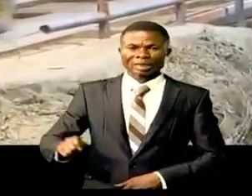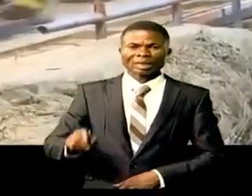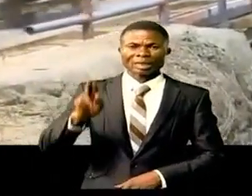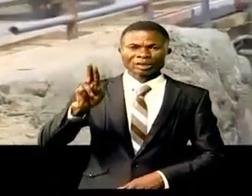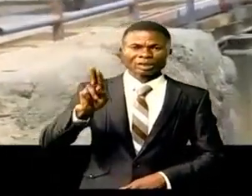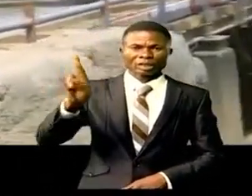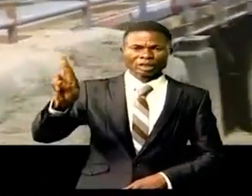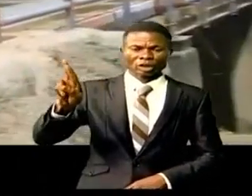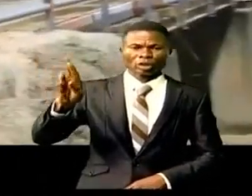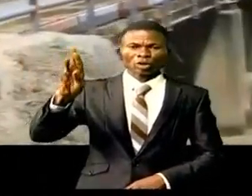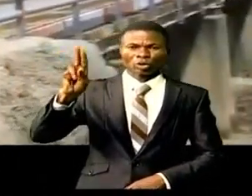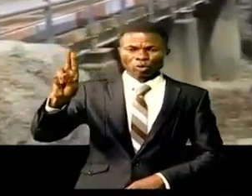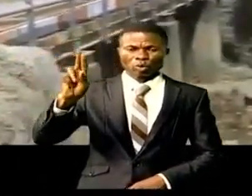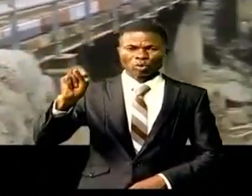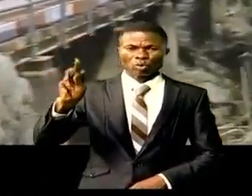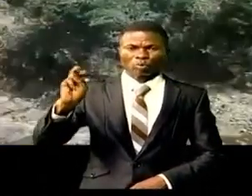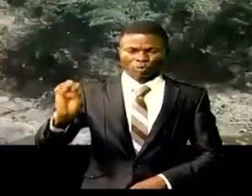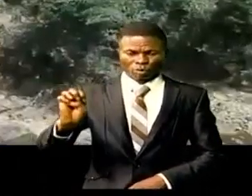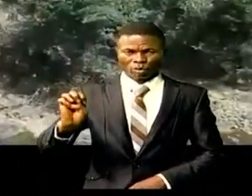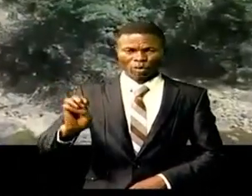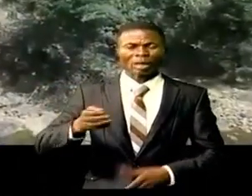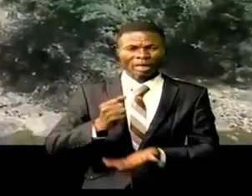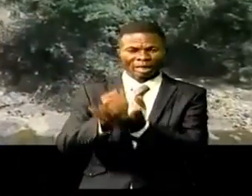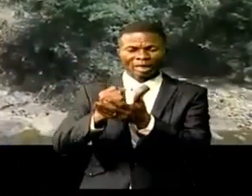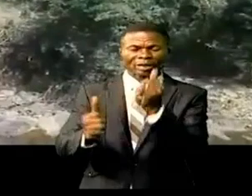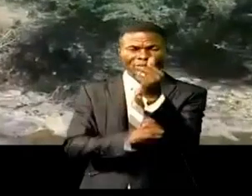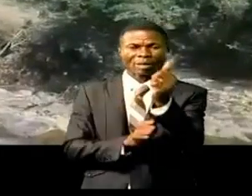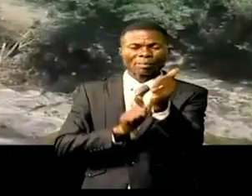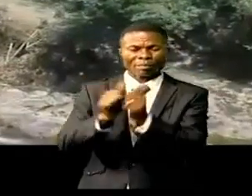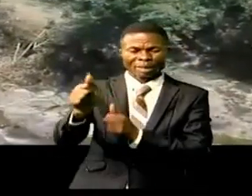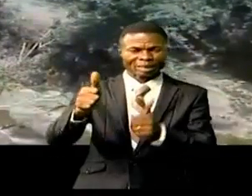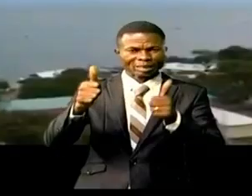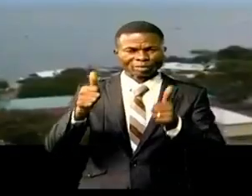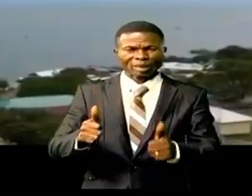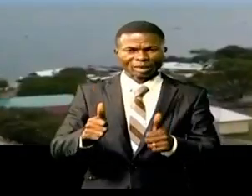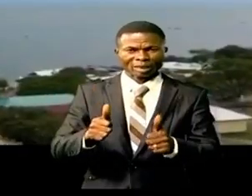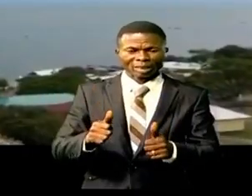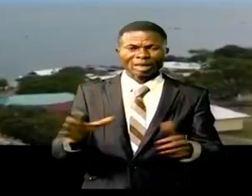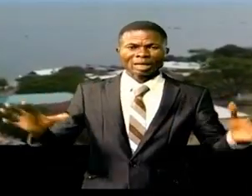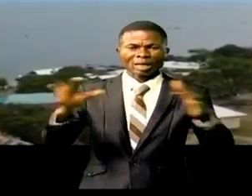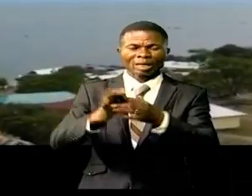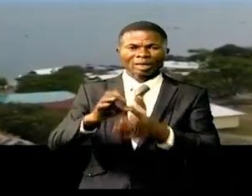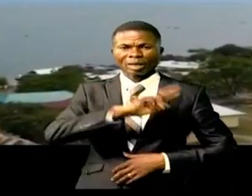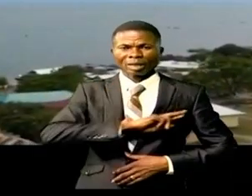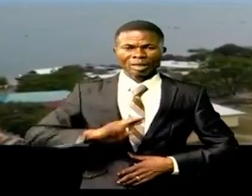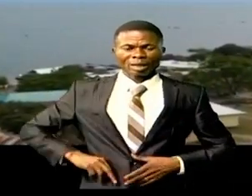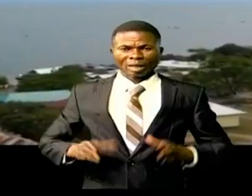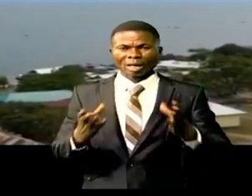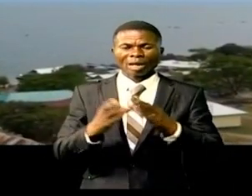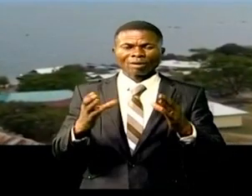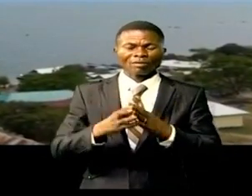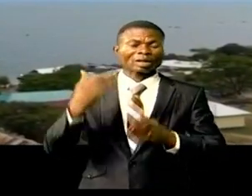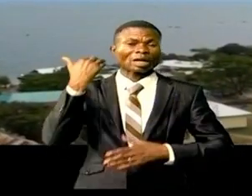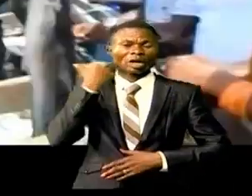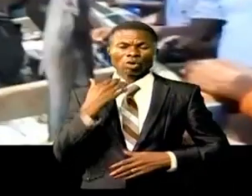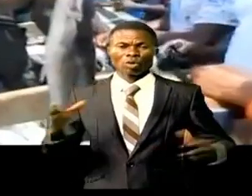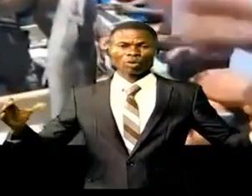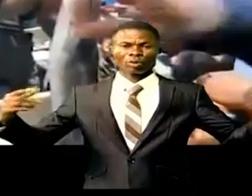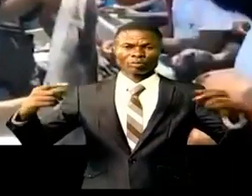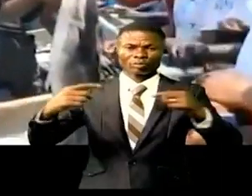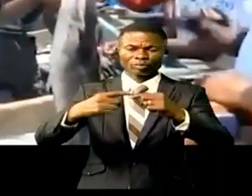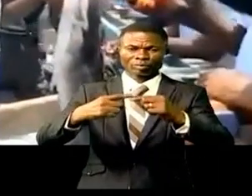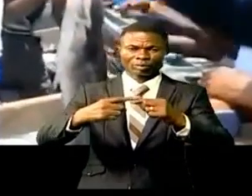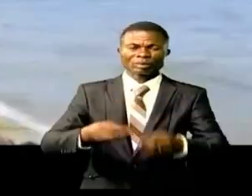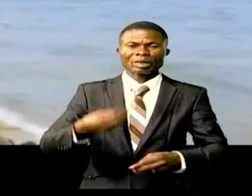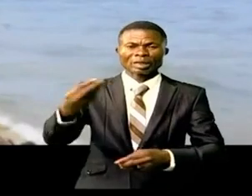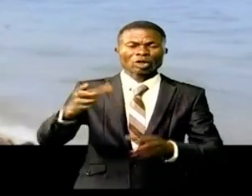être réhabilité par l'office de route pour permettre aux usagers de cet axe qui relie la RDC à l'Ouganda et qui alimente l'Ituri à